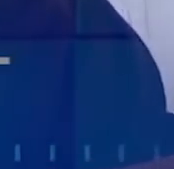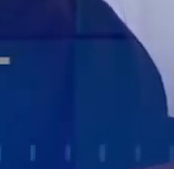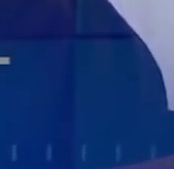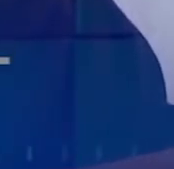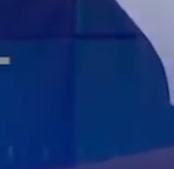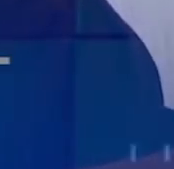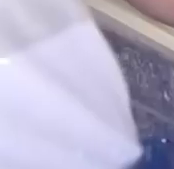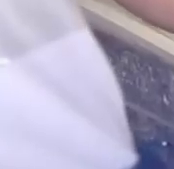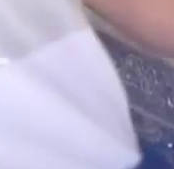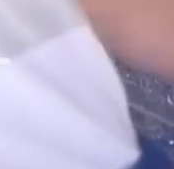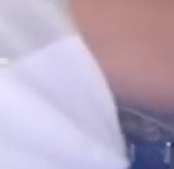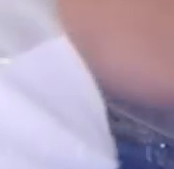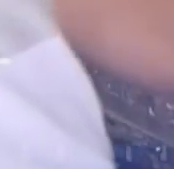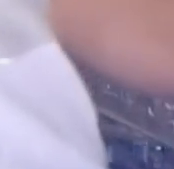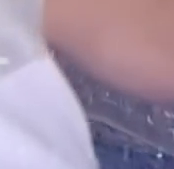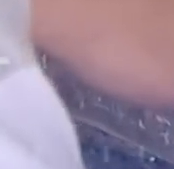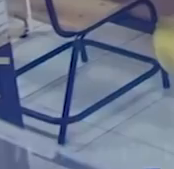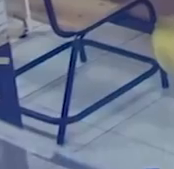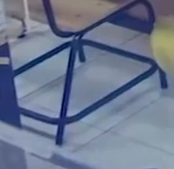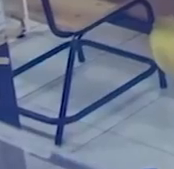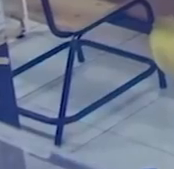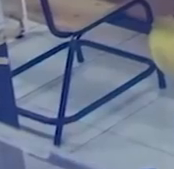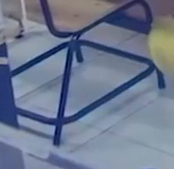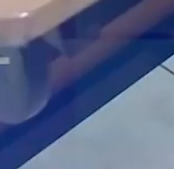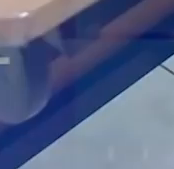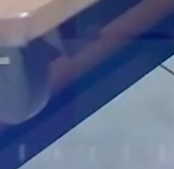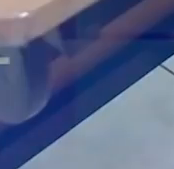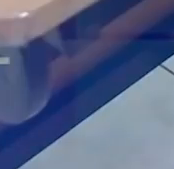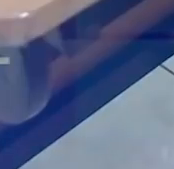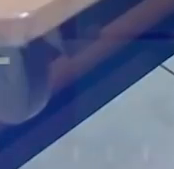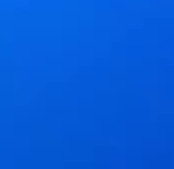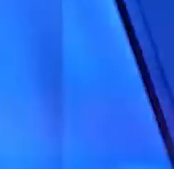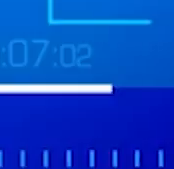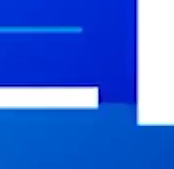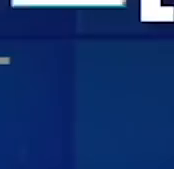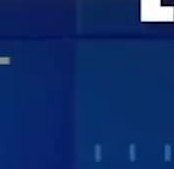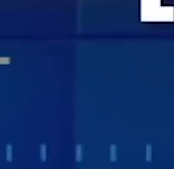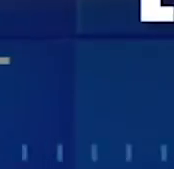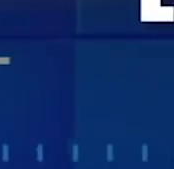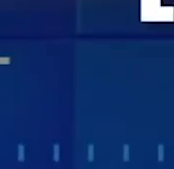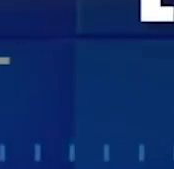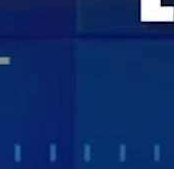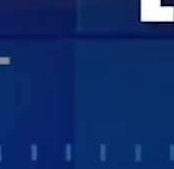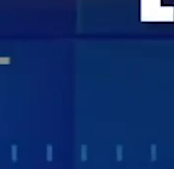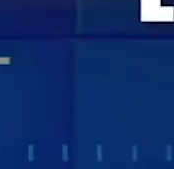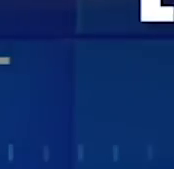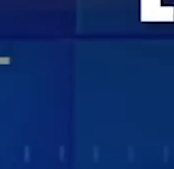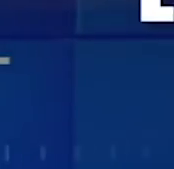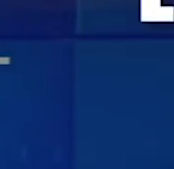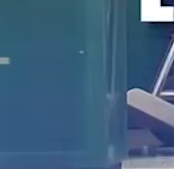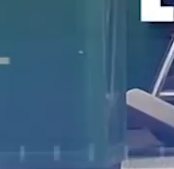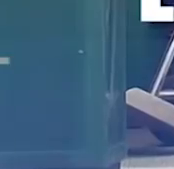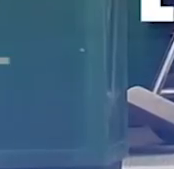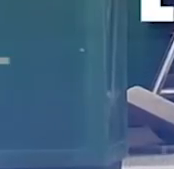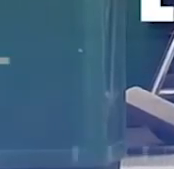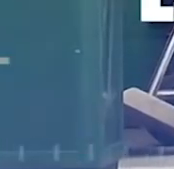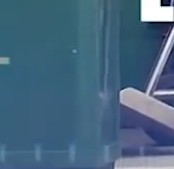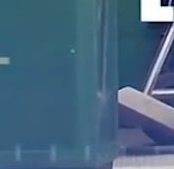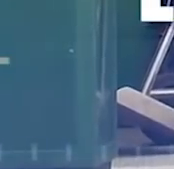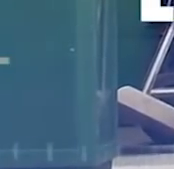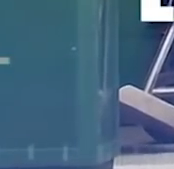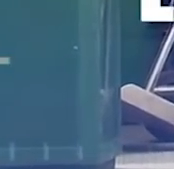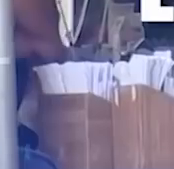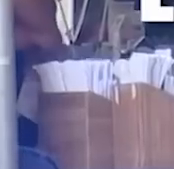naman sa ilang lugar na ibinaba sa Alert Level 2, balik na rin simula Lunes. Dagdag allowance sa mga COVID frontliner